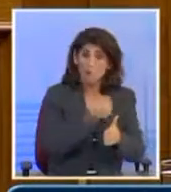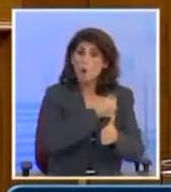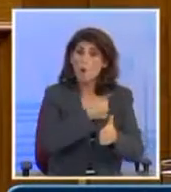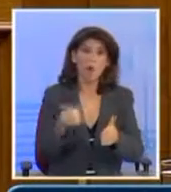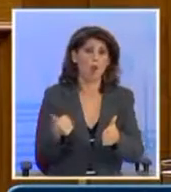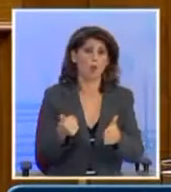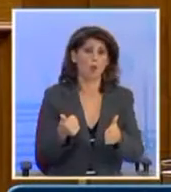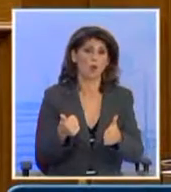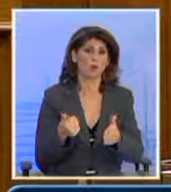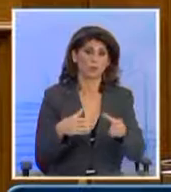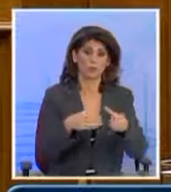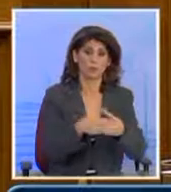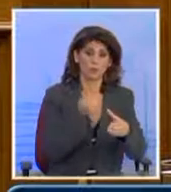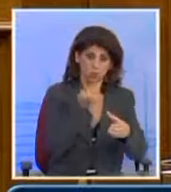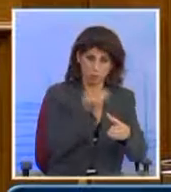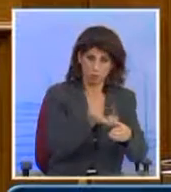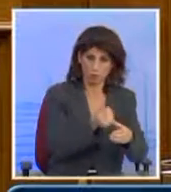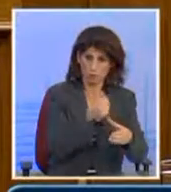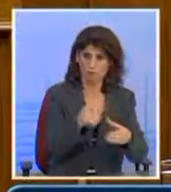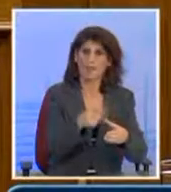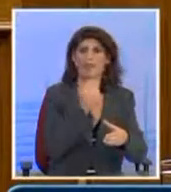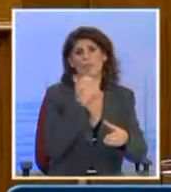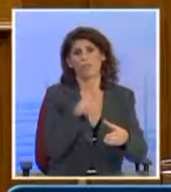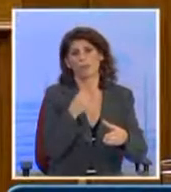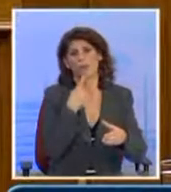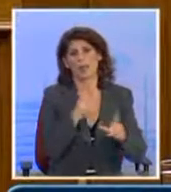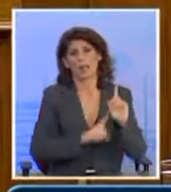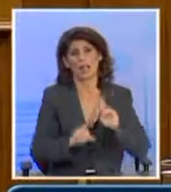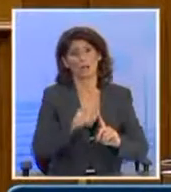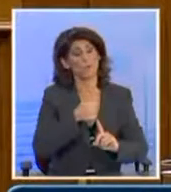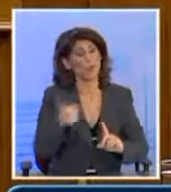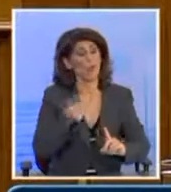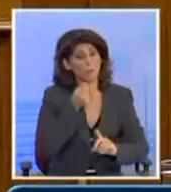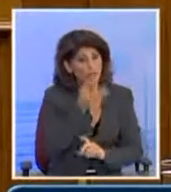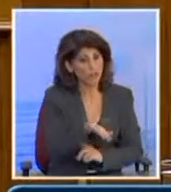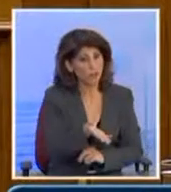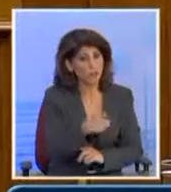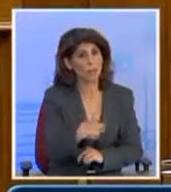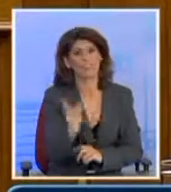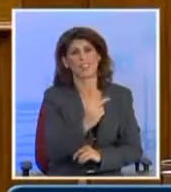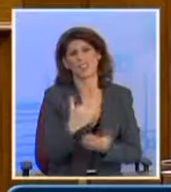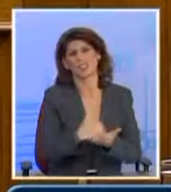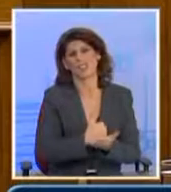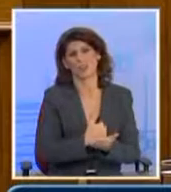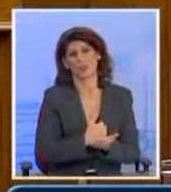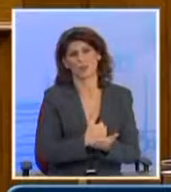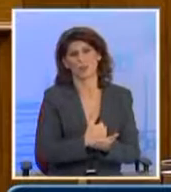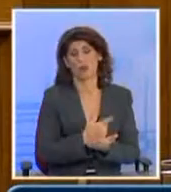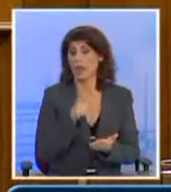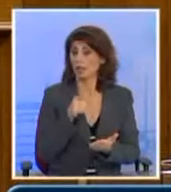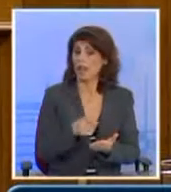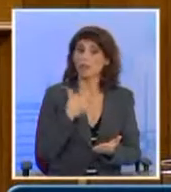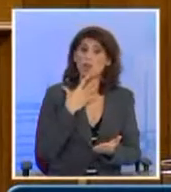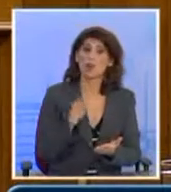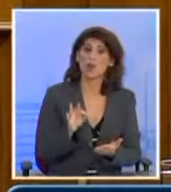και μόνο στο σκέλος των δαπανών. Είναι λάθος αυτό που λένε κάποιοι, ότι μόνο από τις δαπάνες, και θα ήταν και κοινωνικά άδικο. Και αυτό